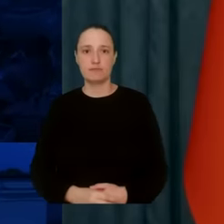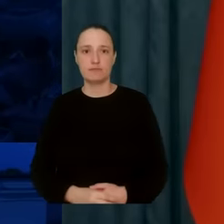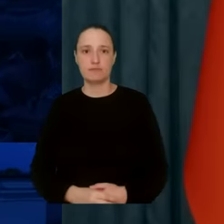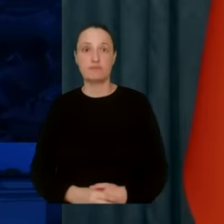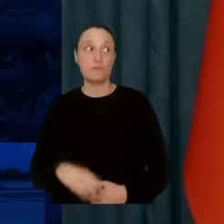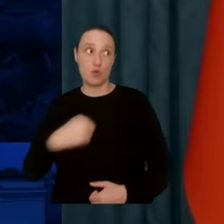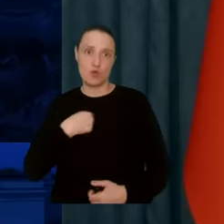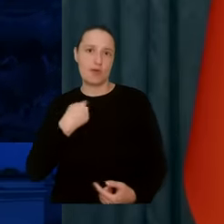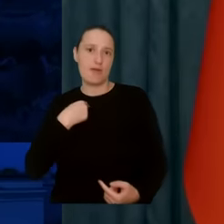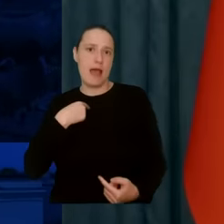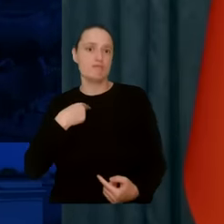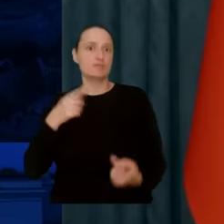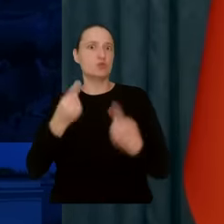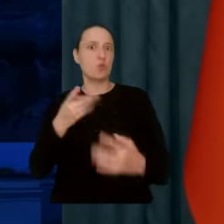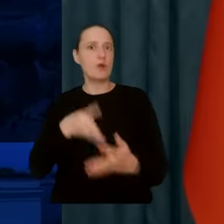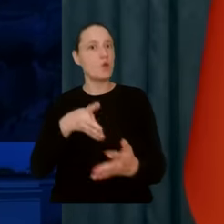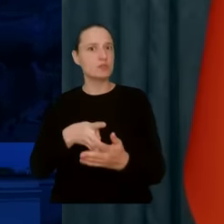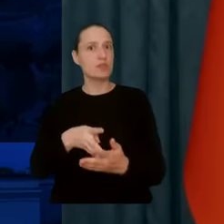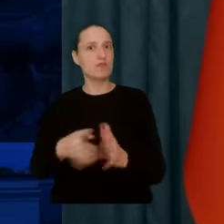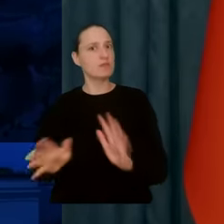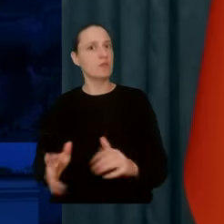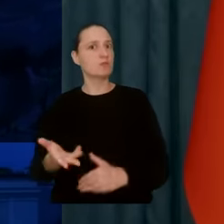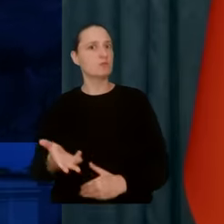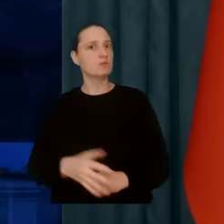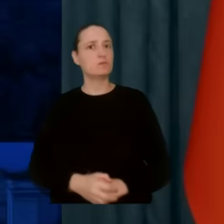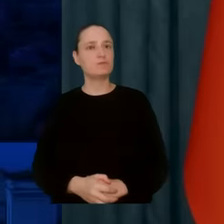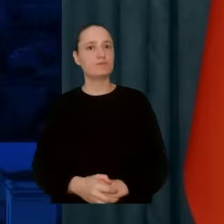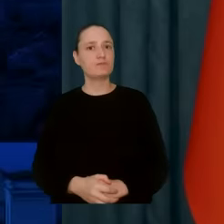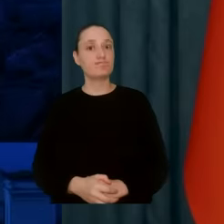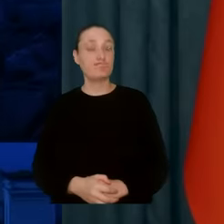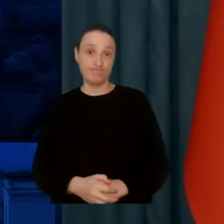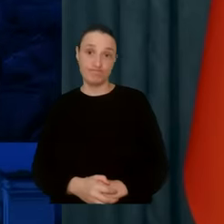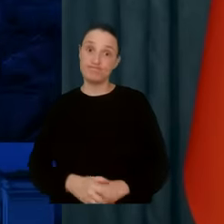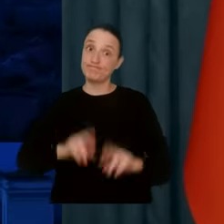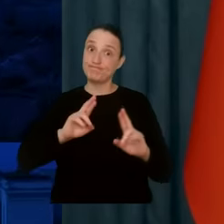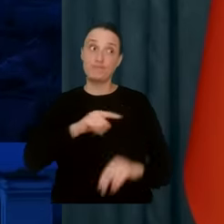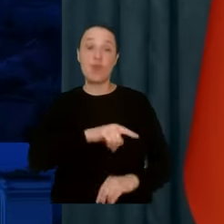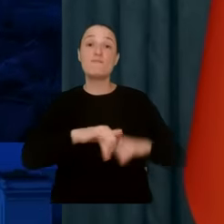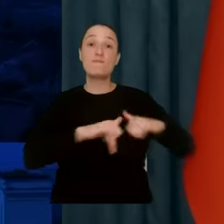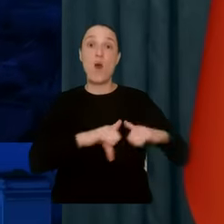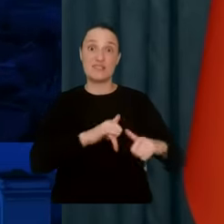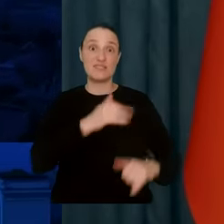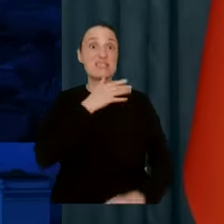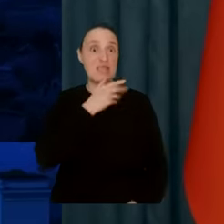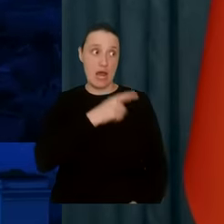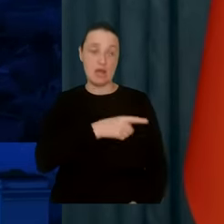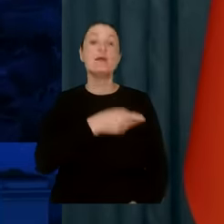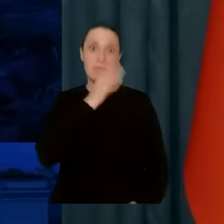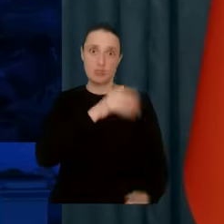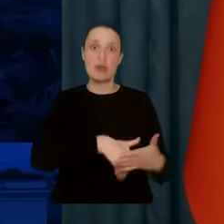Taka jest moja ocena tej sytuacji. Liczę na to, że władze Izraela zachowają się w sposób